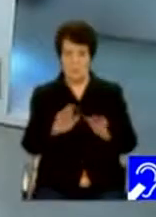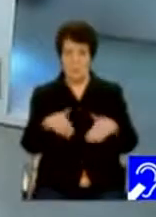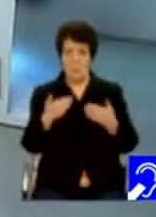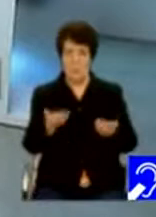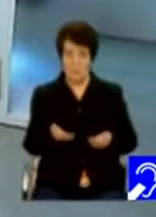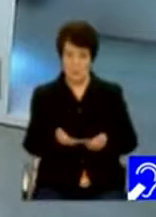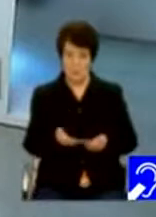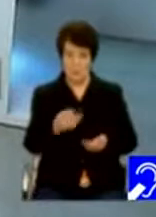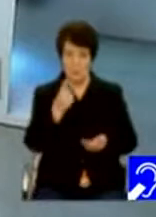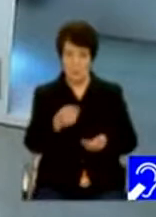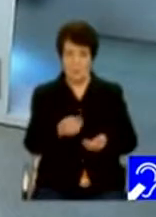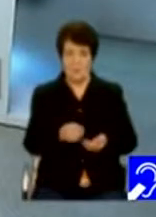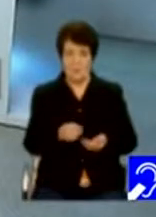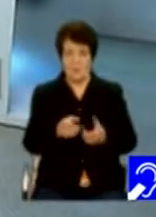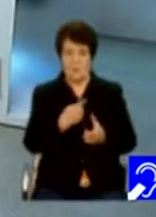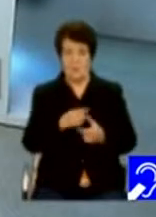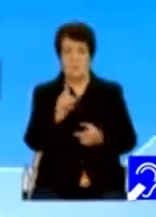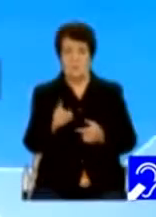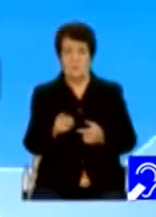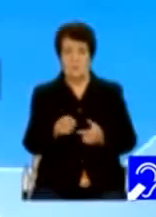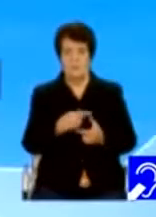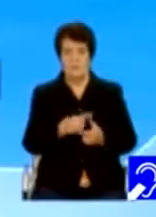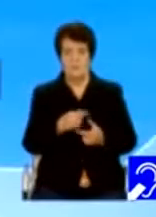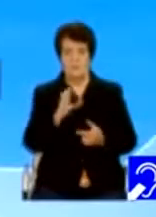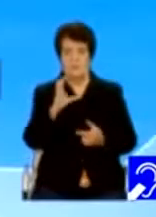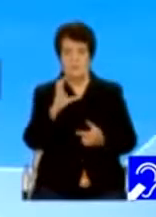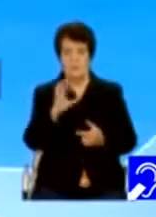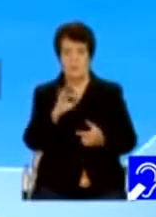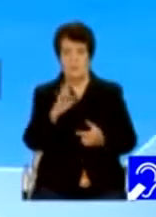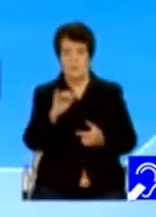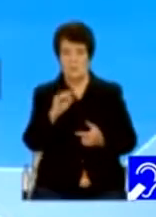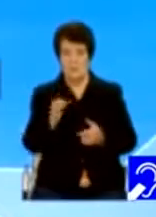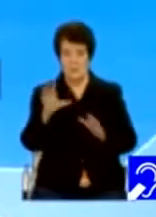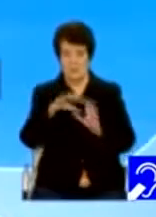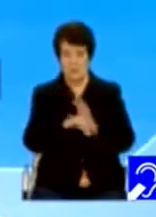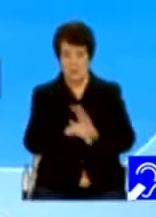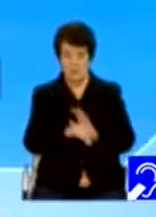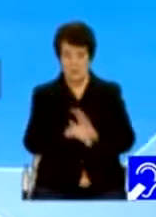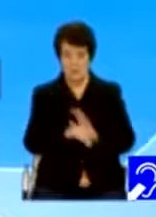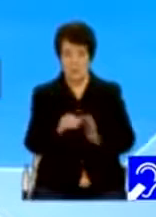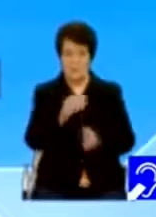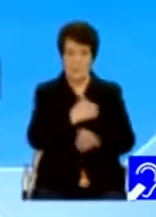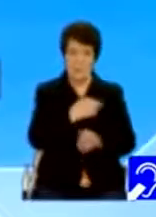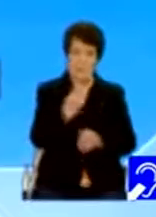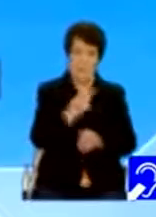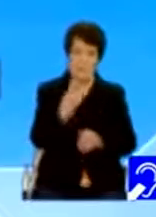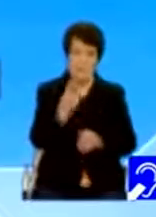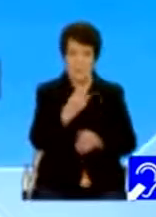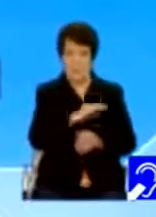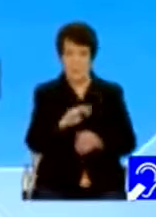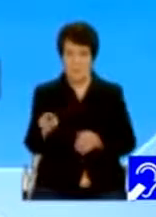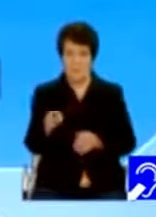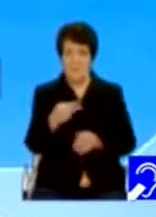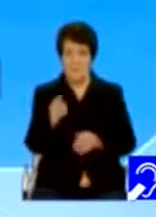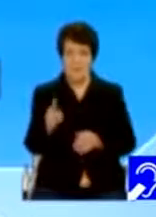propuneri din partea unor cantori de astea, cum se numesc ele, de sondaje, pentru a ne include în sondaj, vroiau de la 2-3 mii de euro până la